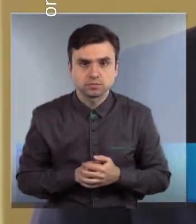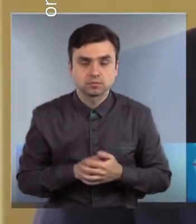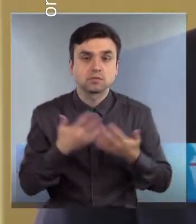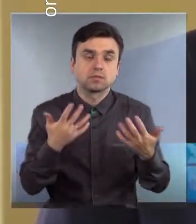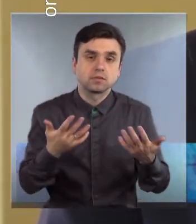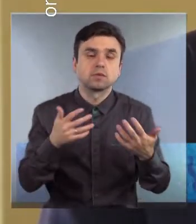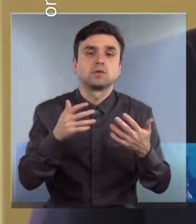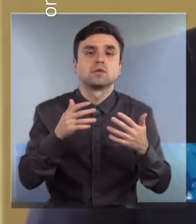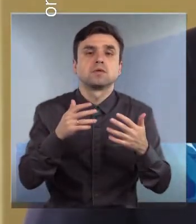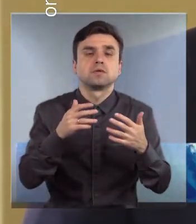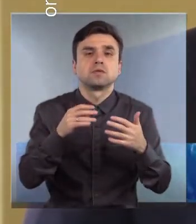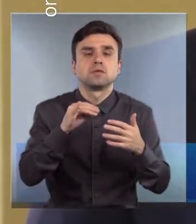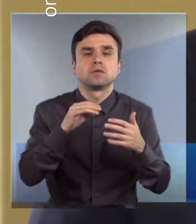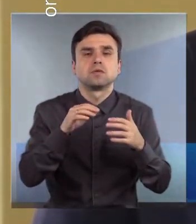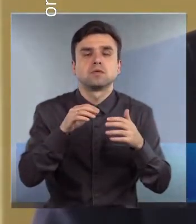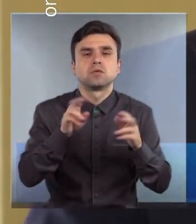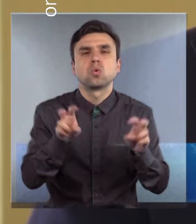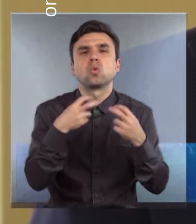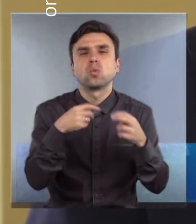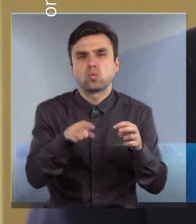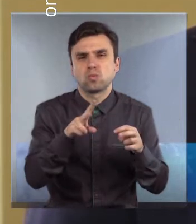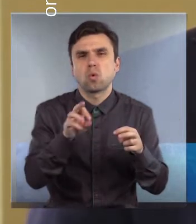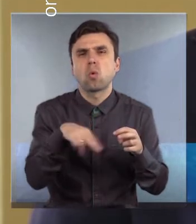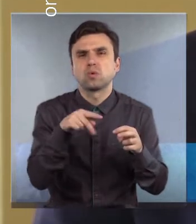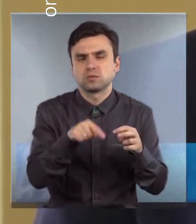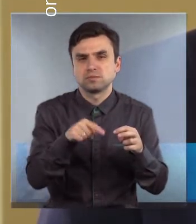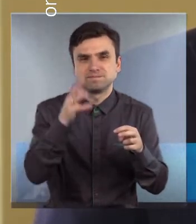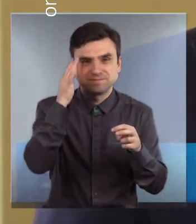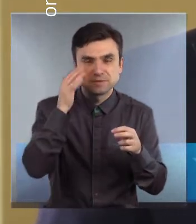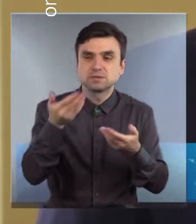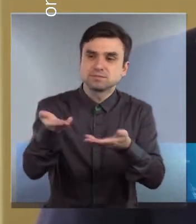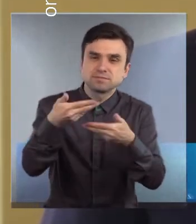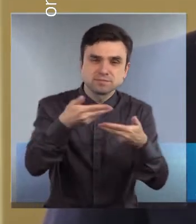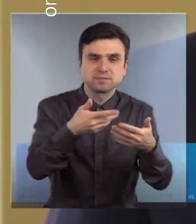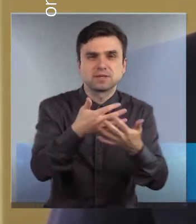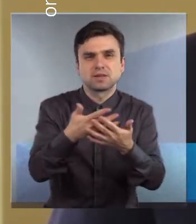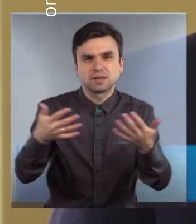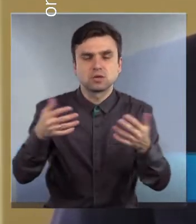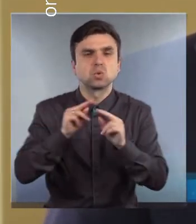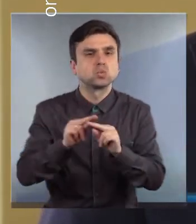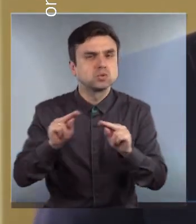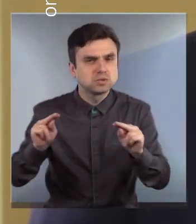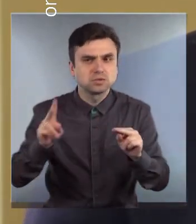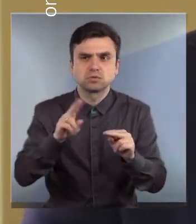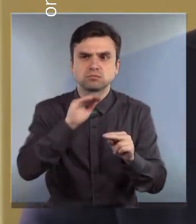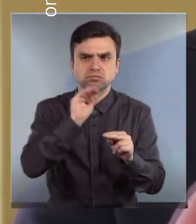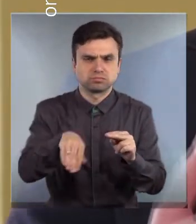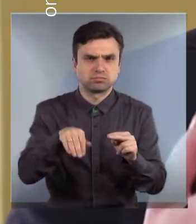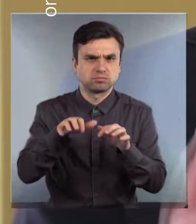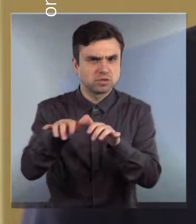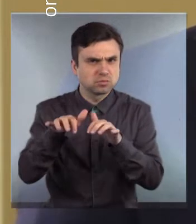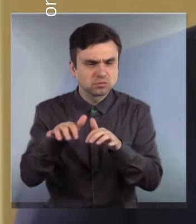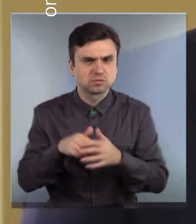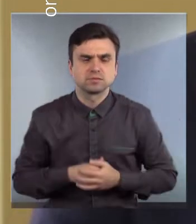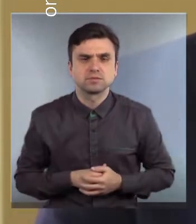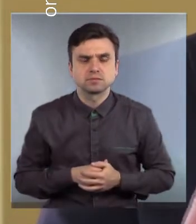важливо взращувати у нас в Україні IT-спеціалістів. Це дуже важливо для нас, тому що